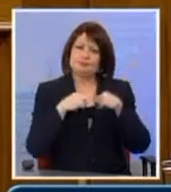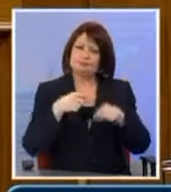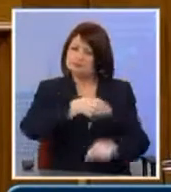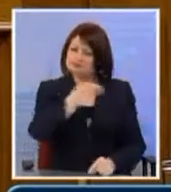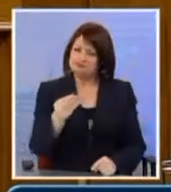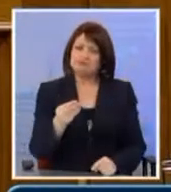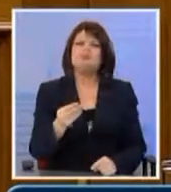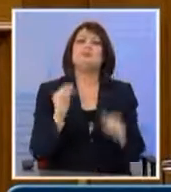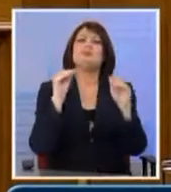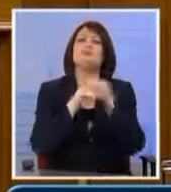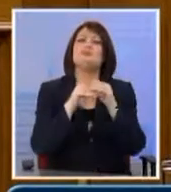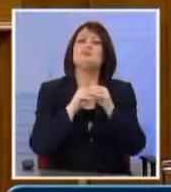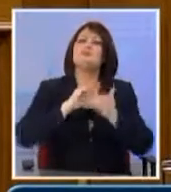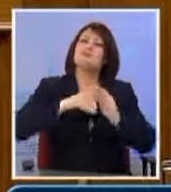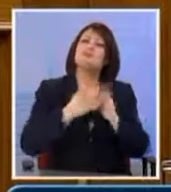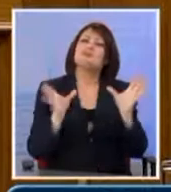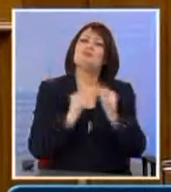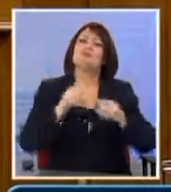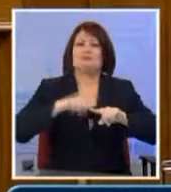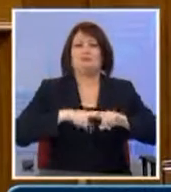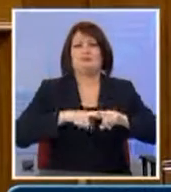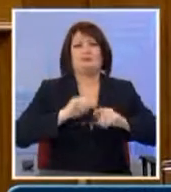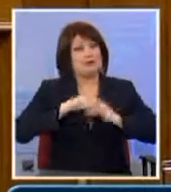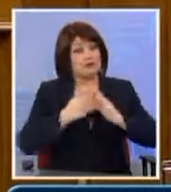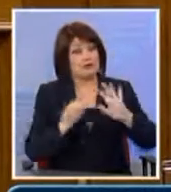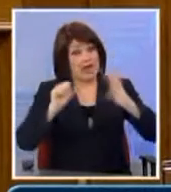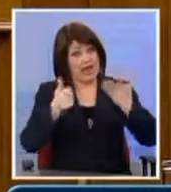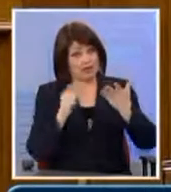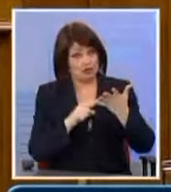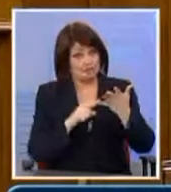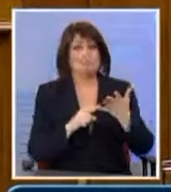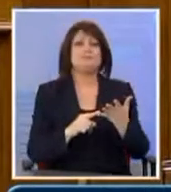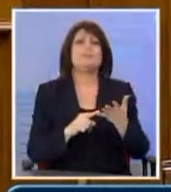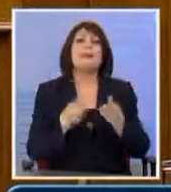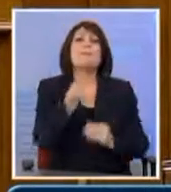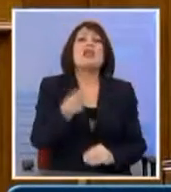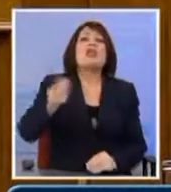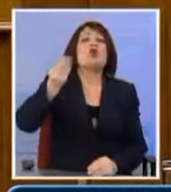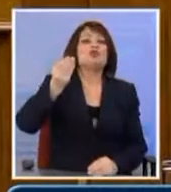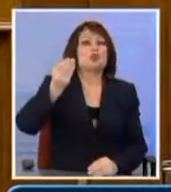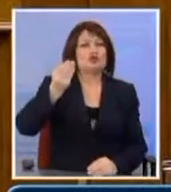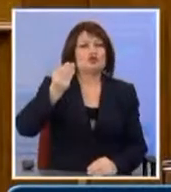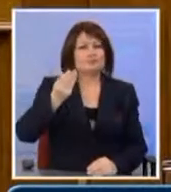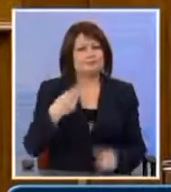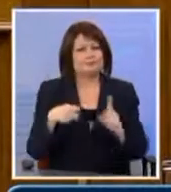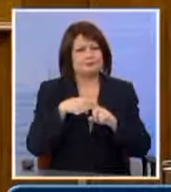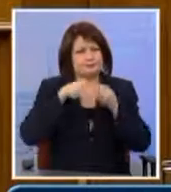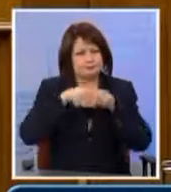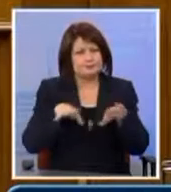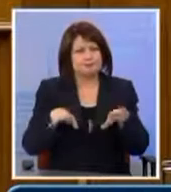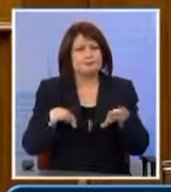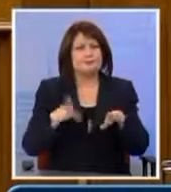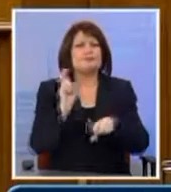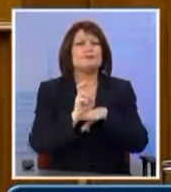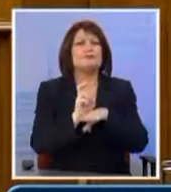γενικότερα με το επενδυτικό ενδιαφέρον για την Ελλάδα. Έκτον, στα επίπεδα του πληθωρισμού, με θετική επίδραση στο διαθέσιμο εισόδημα